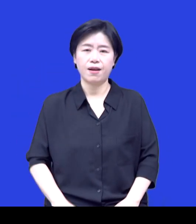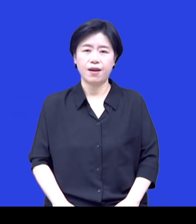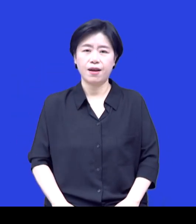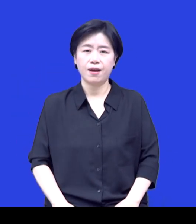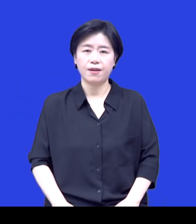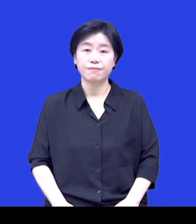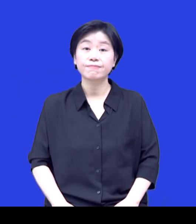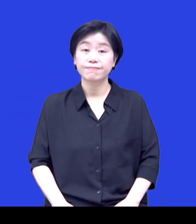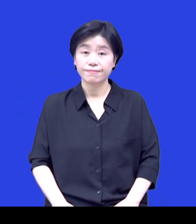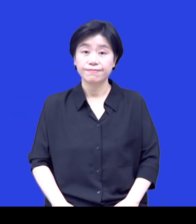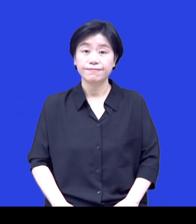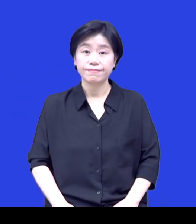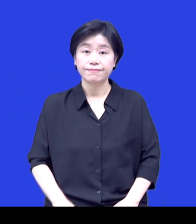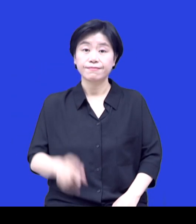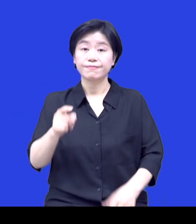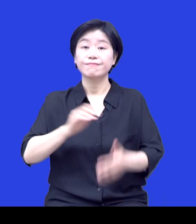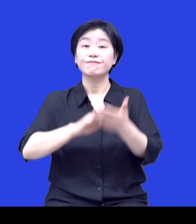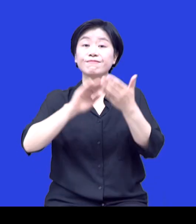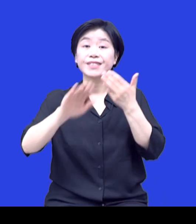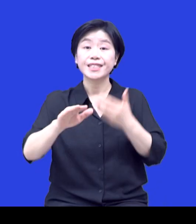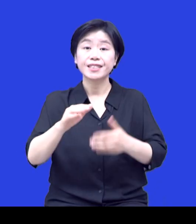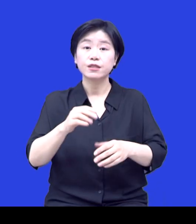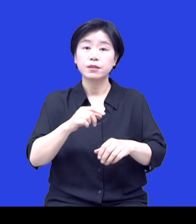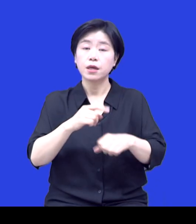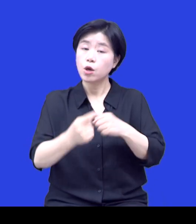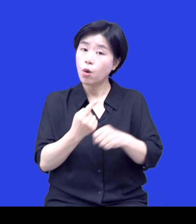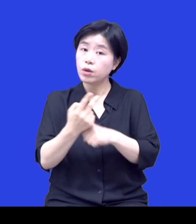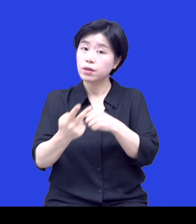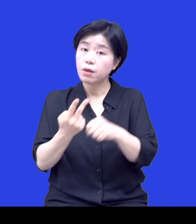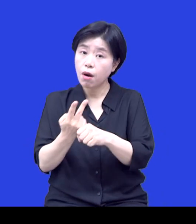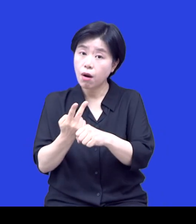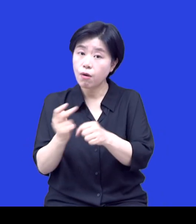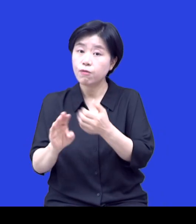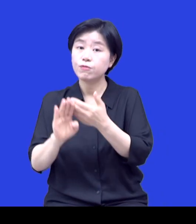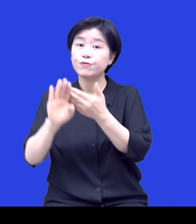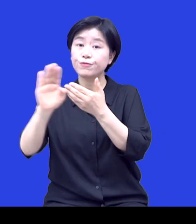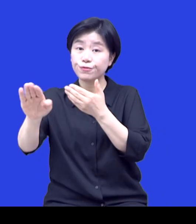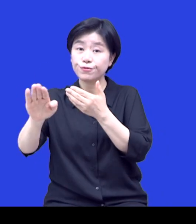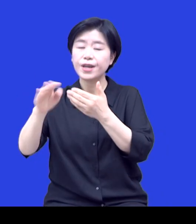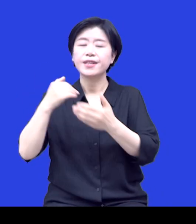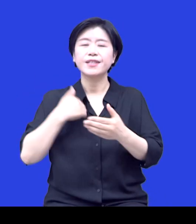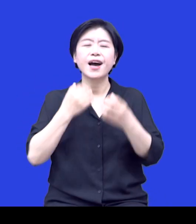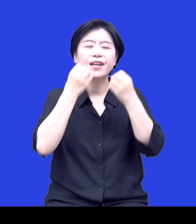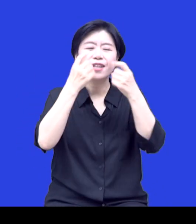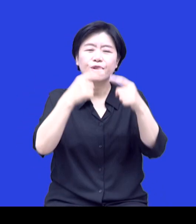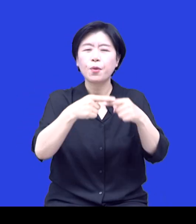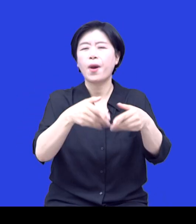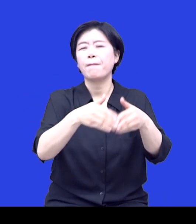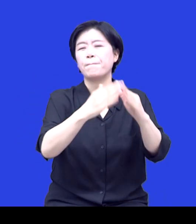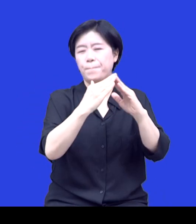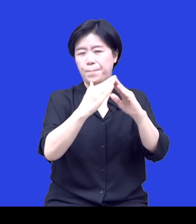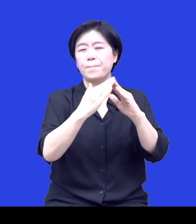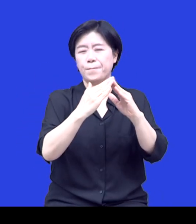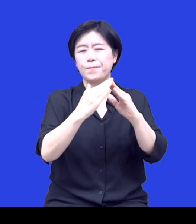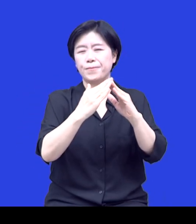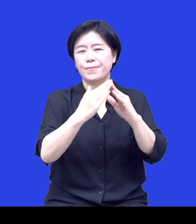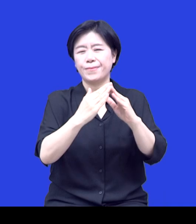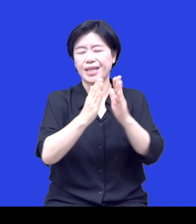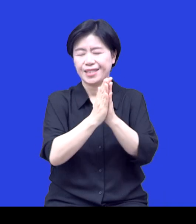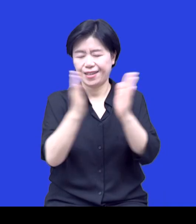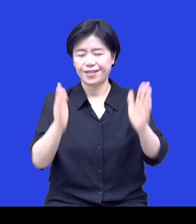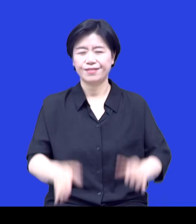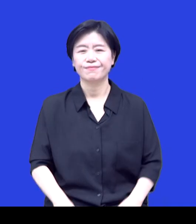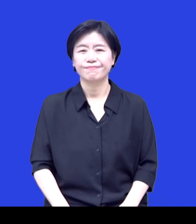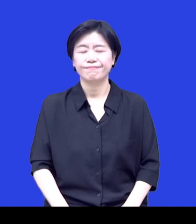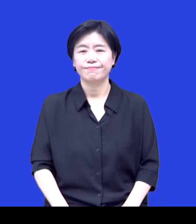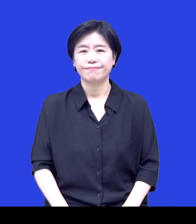예. 그렇게 하고 나서 한 1, 2년 있다가 그게 이제 보니까 새로운 교회를 개척시키는 하나님의 준비였어요. 저는